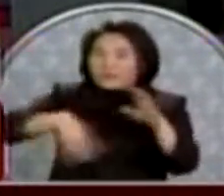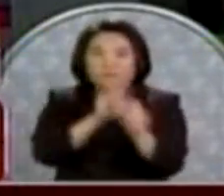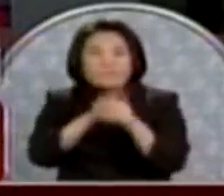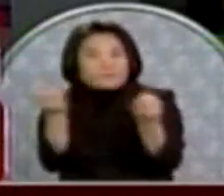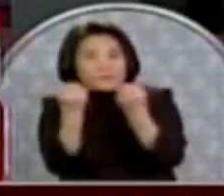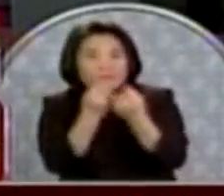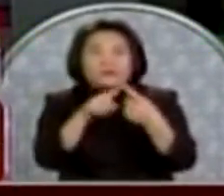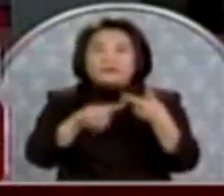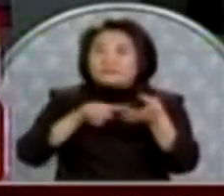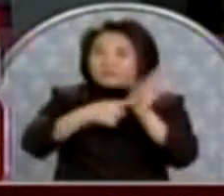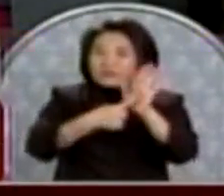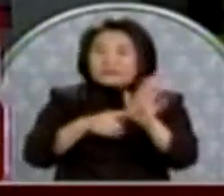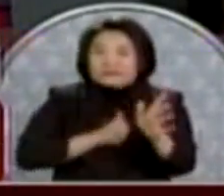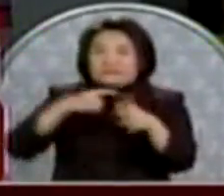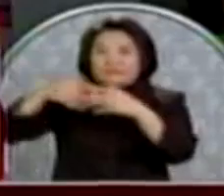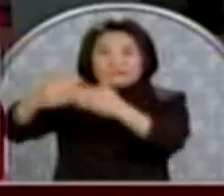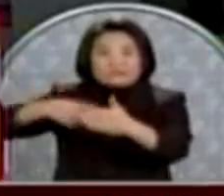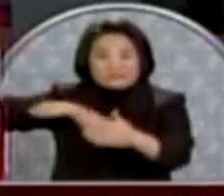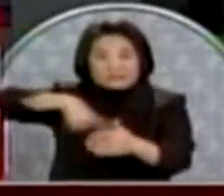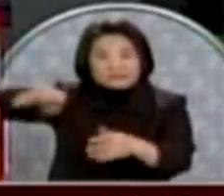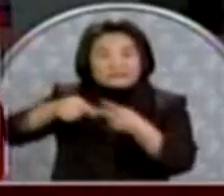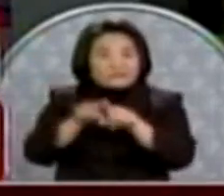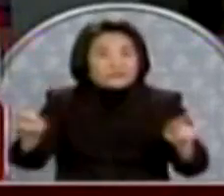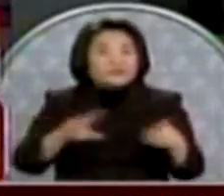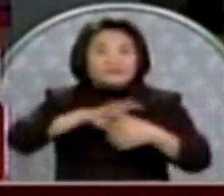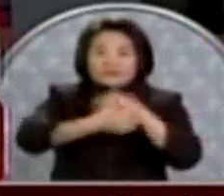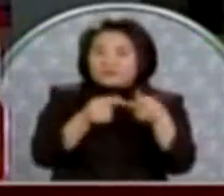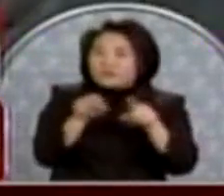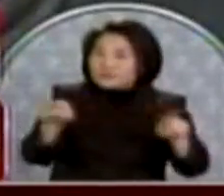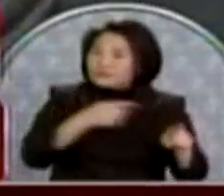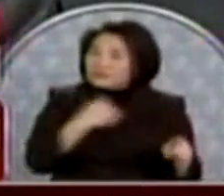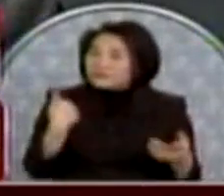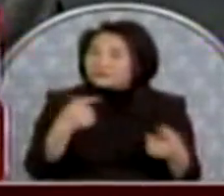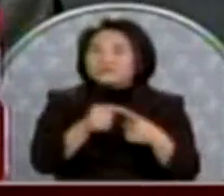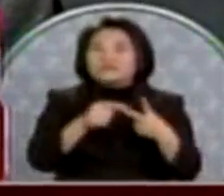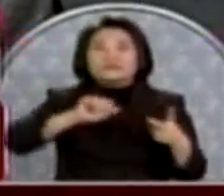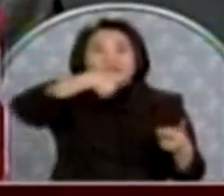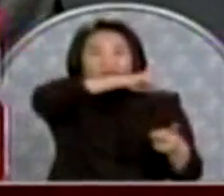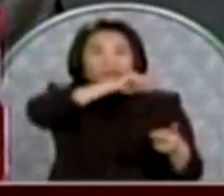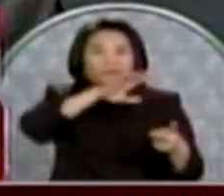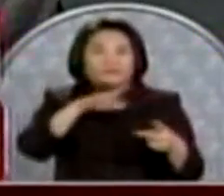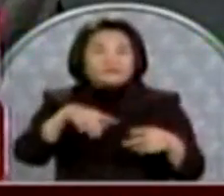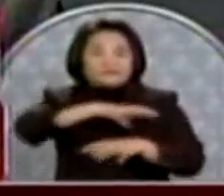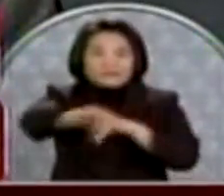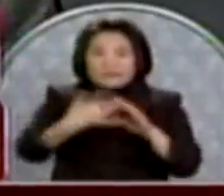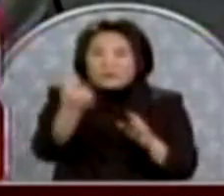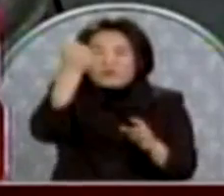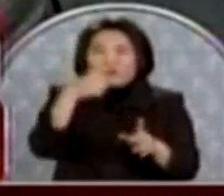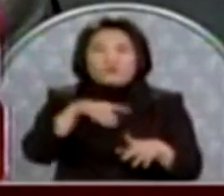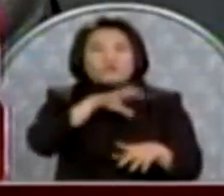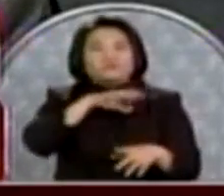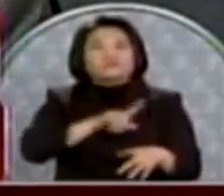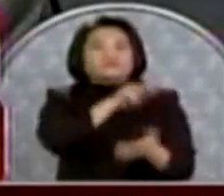支持救灾，然后彰显真正的两岸和平跟地球和平。第二点， 请问台湾环境的主权并不独